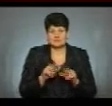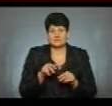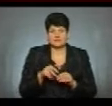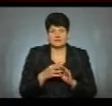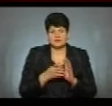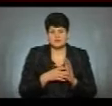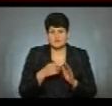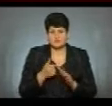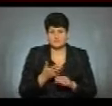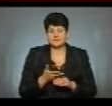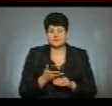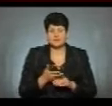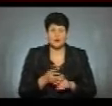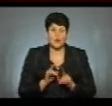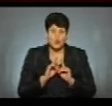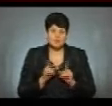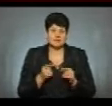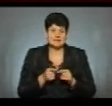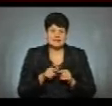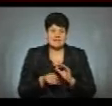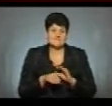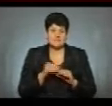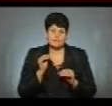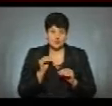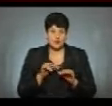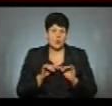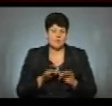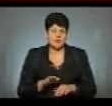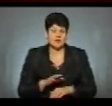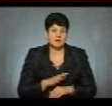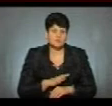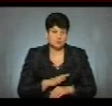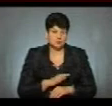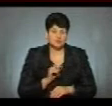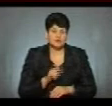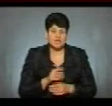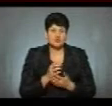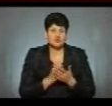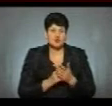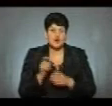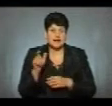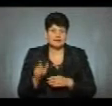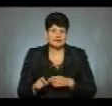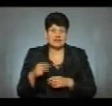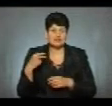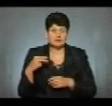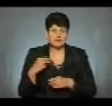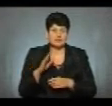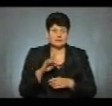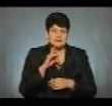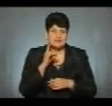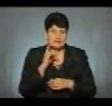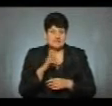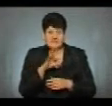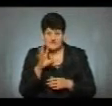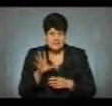році він виконав. Особливістю цієї виборчої кампанії було, що кандидат в президенти Володимир